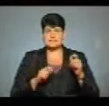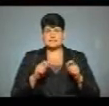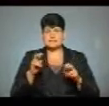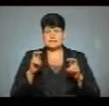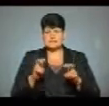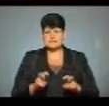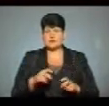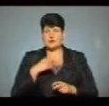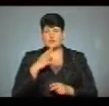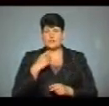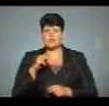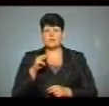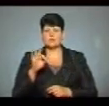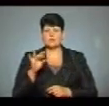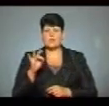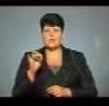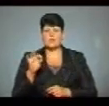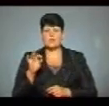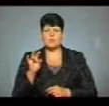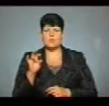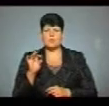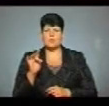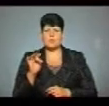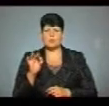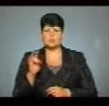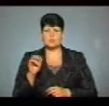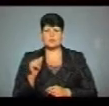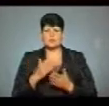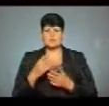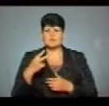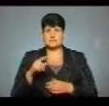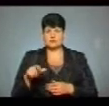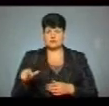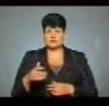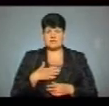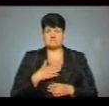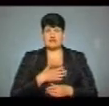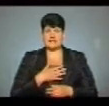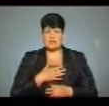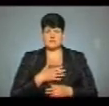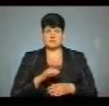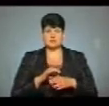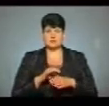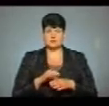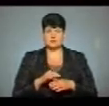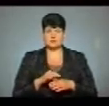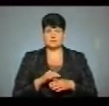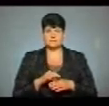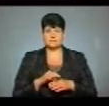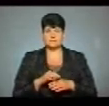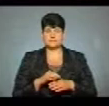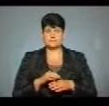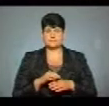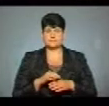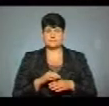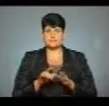в общині лемків у Торонто є 20 людей. В нас в Канаді ми проводимо такі події.